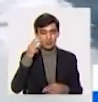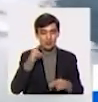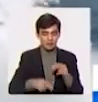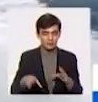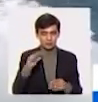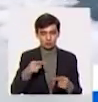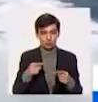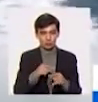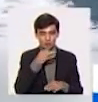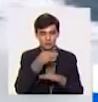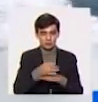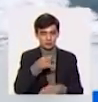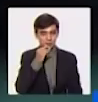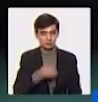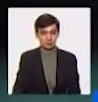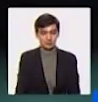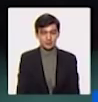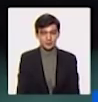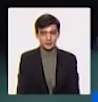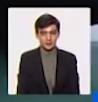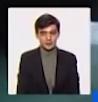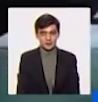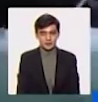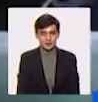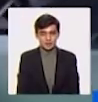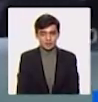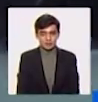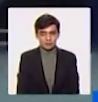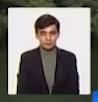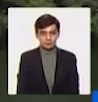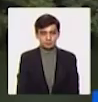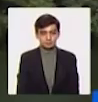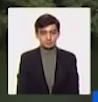дөп басып айта алмайды. Жанар Жолтаева, Думан Сүлейменов, информбюро, Алматы.